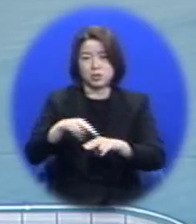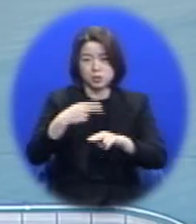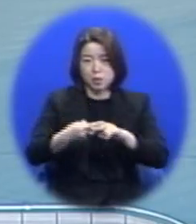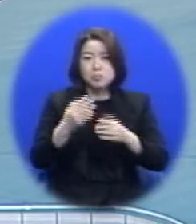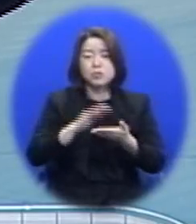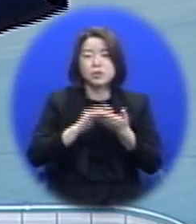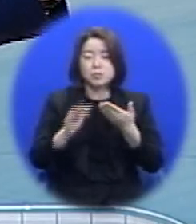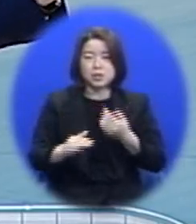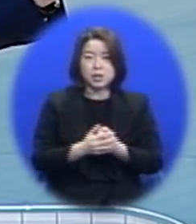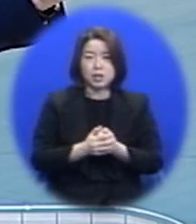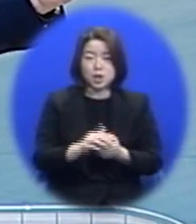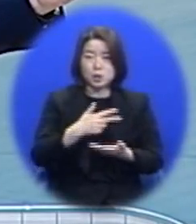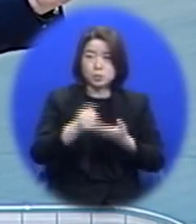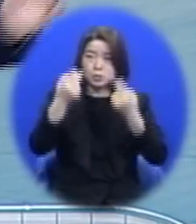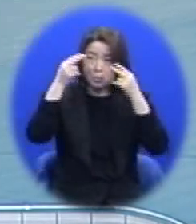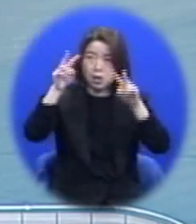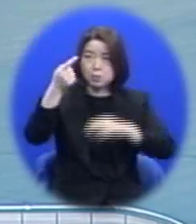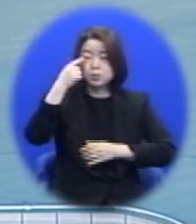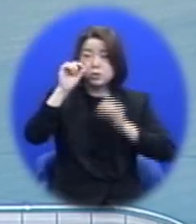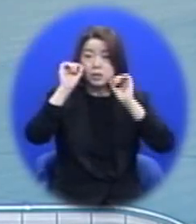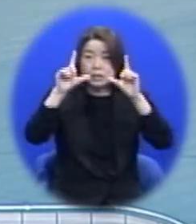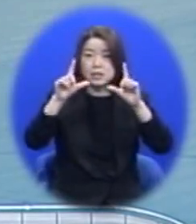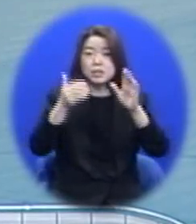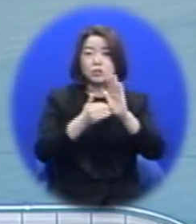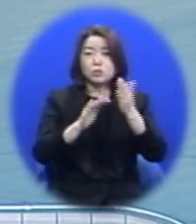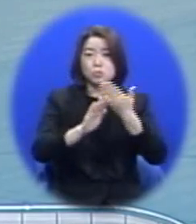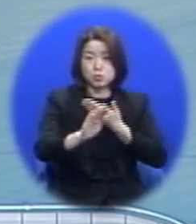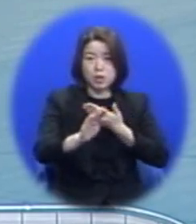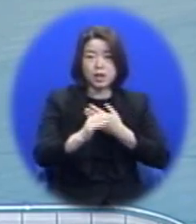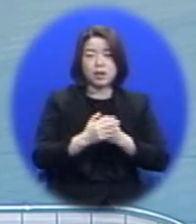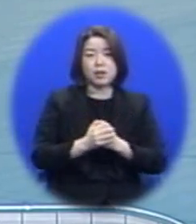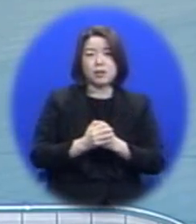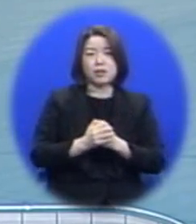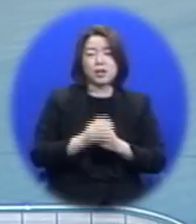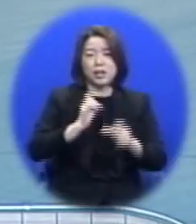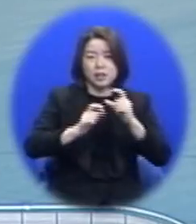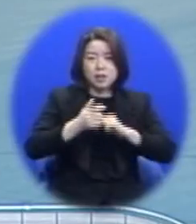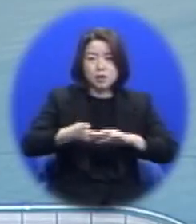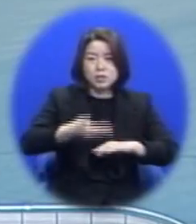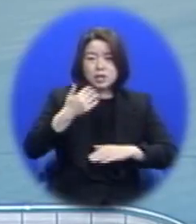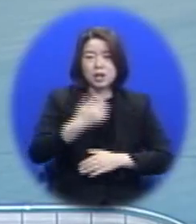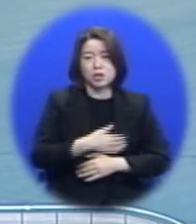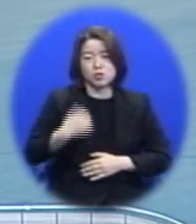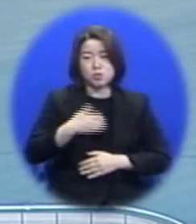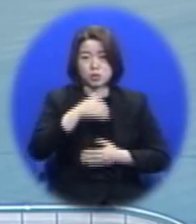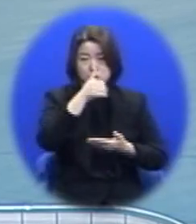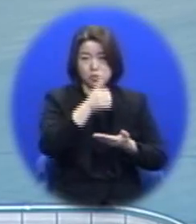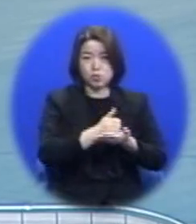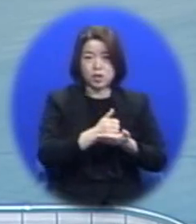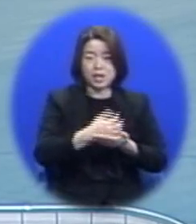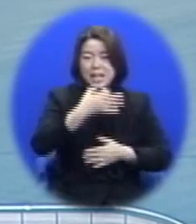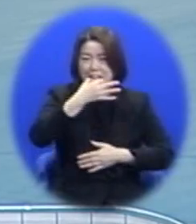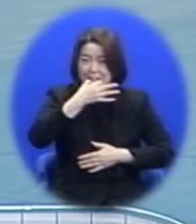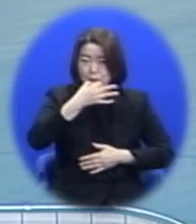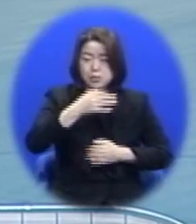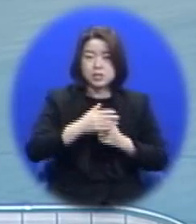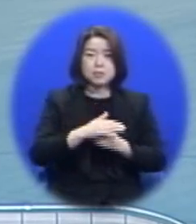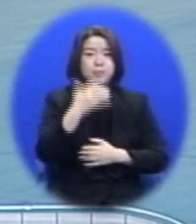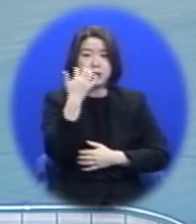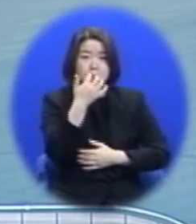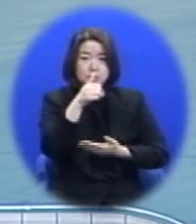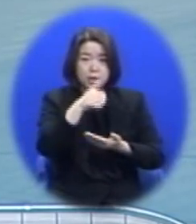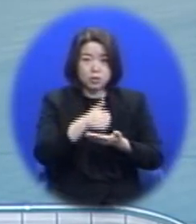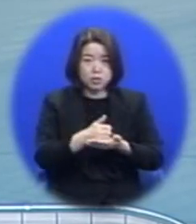주를 바라보는 눈이 뜨이고 나니까 더 이상 육신의 죄, 탐심, 음란의 죄,